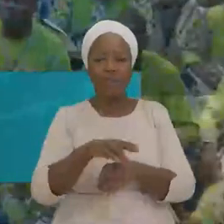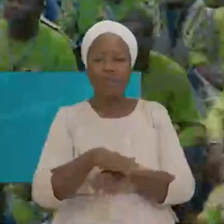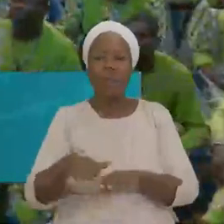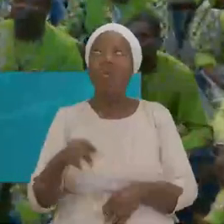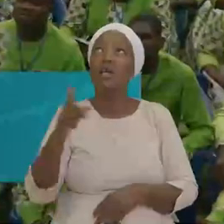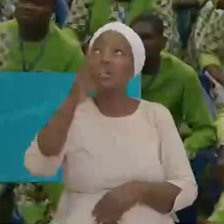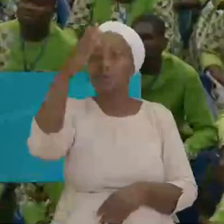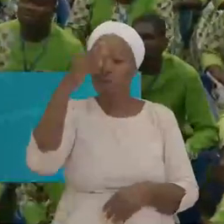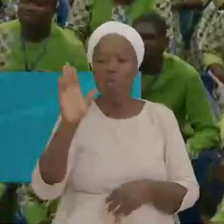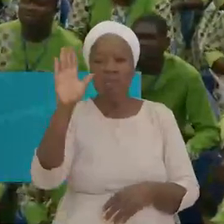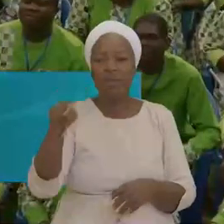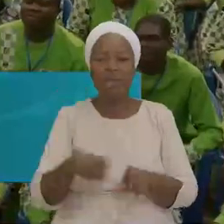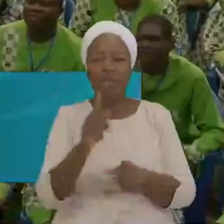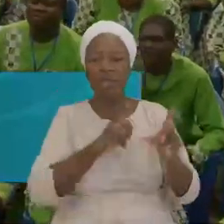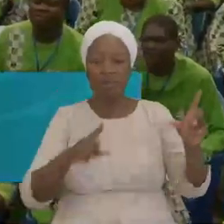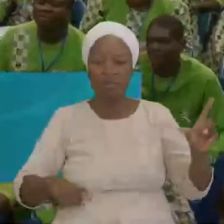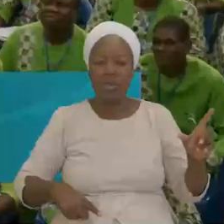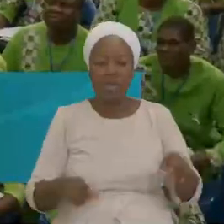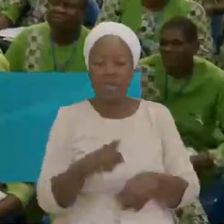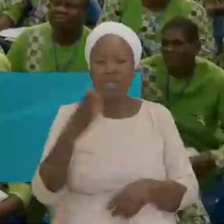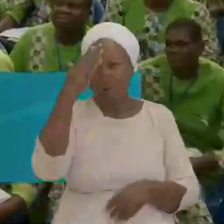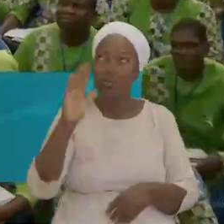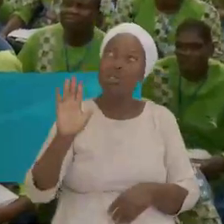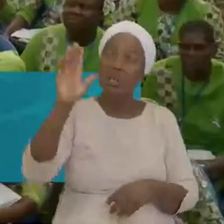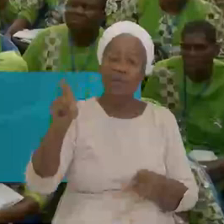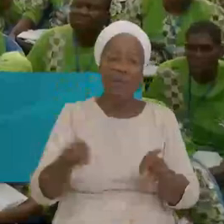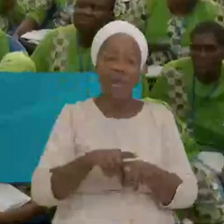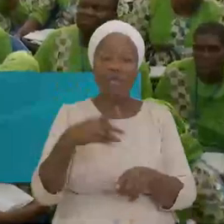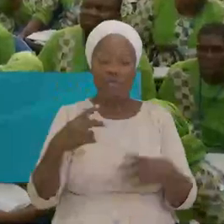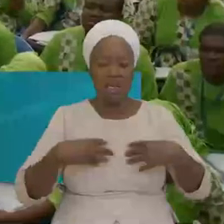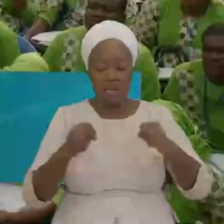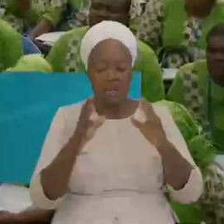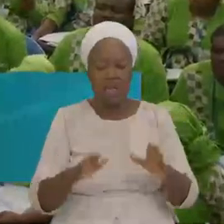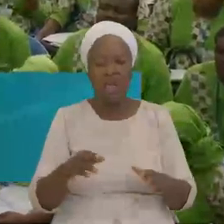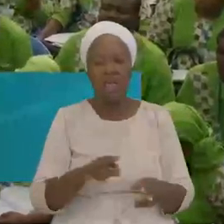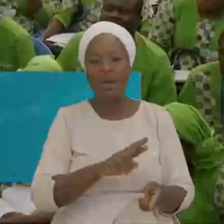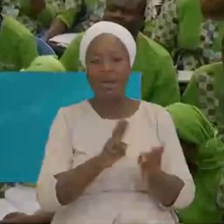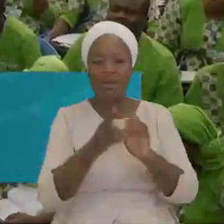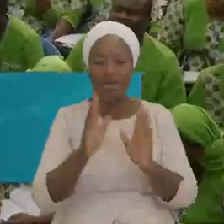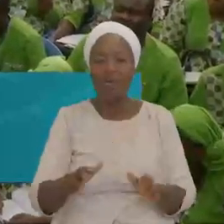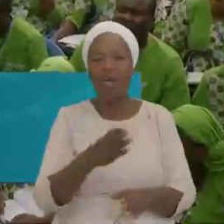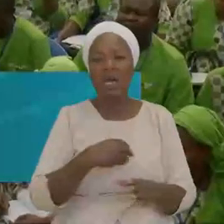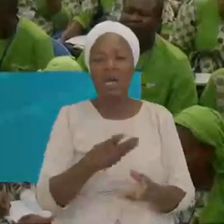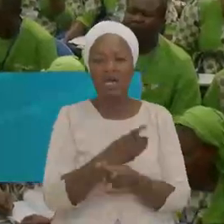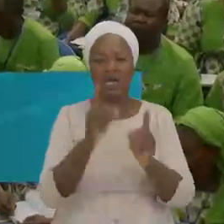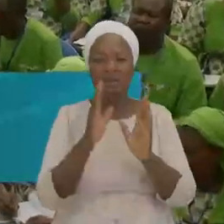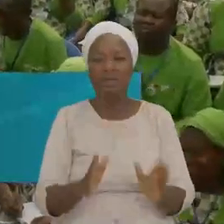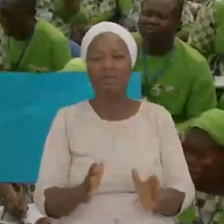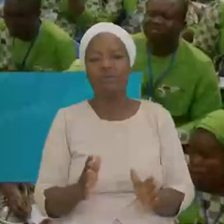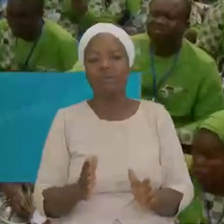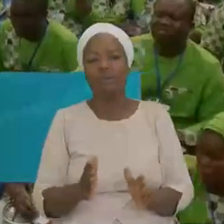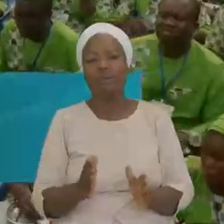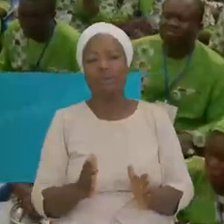sauveur, ils le connaissaient comme le maître, ils le connaissaient comme étant le Seigneur, ils le connaissaient comme étant le guérisseur,